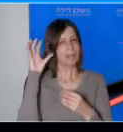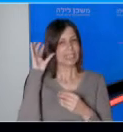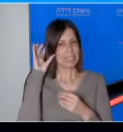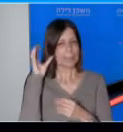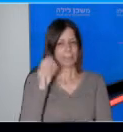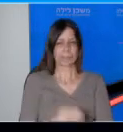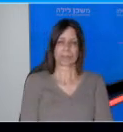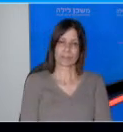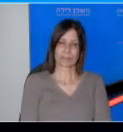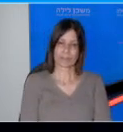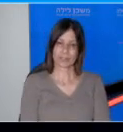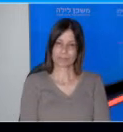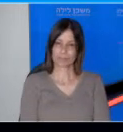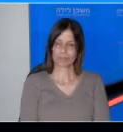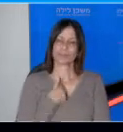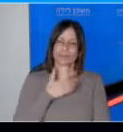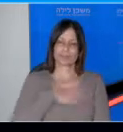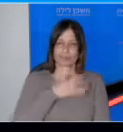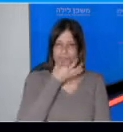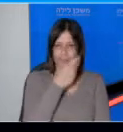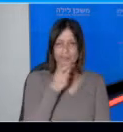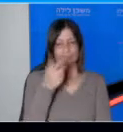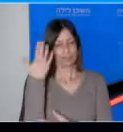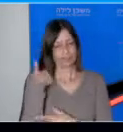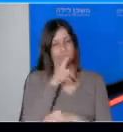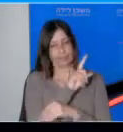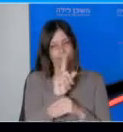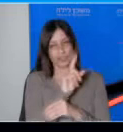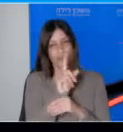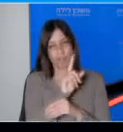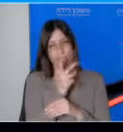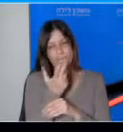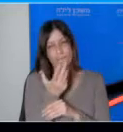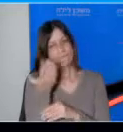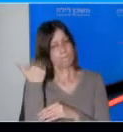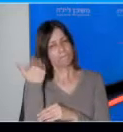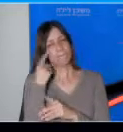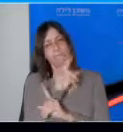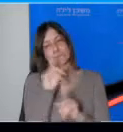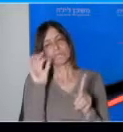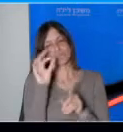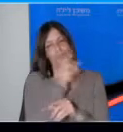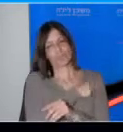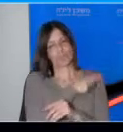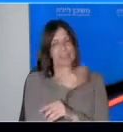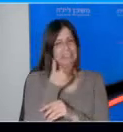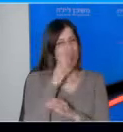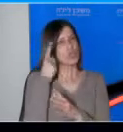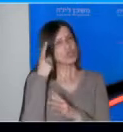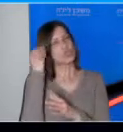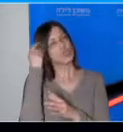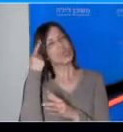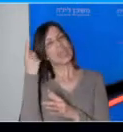למאזינים. אז תראה, אני קודם כל רוצה לשאול אותך, אתה יודע, אתה היית בעידן די אחר של משטרת ישראל, אני לא יודע באיזה שיטות